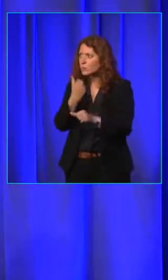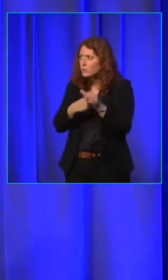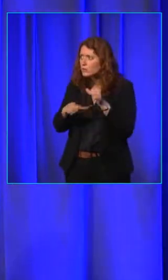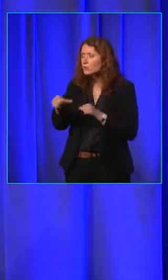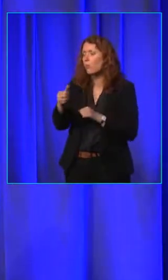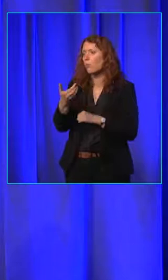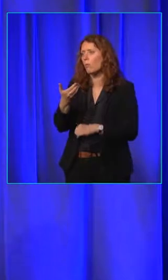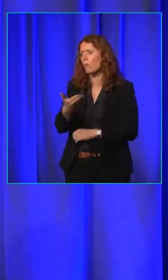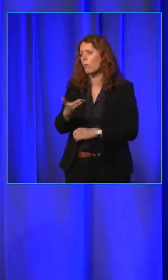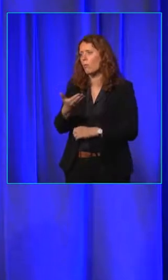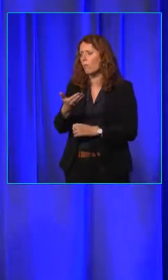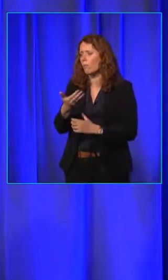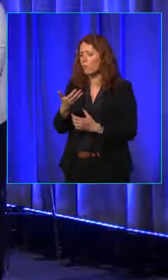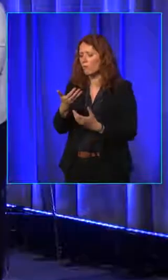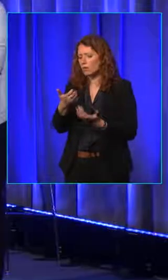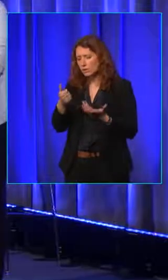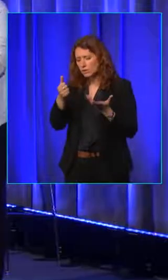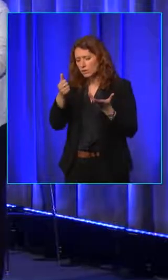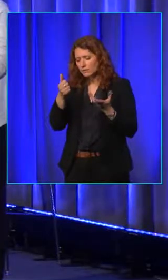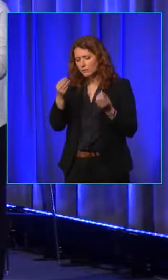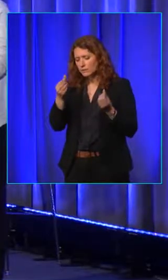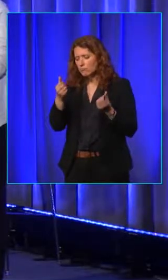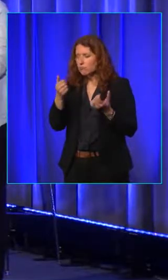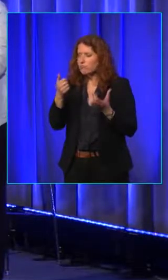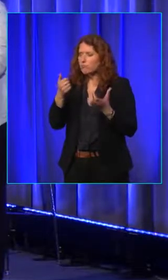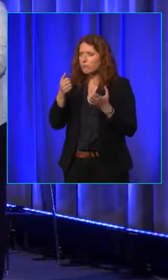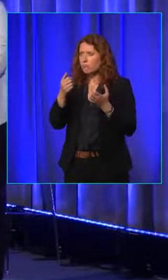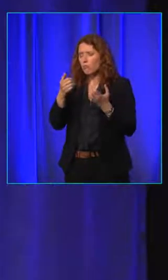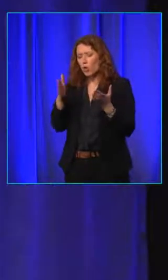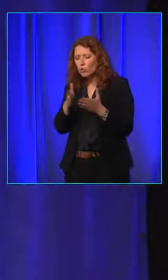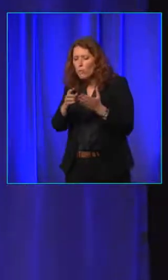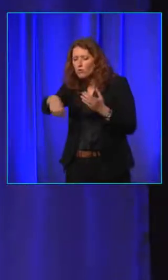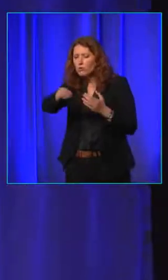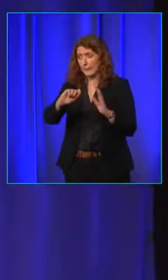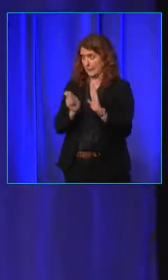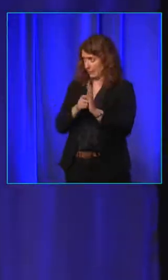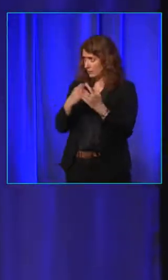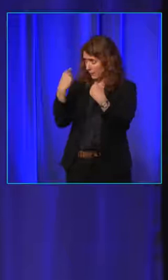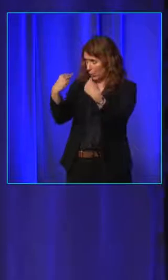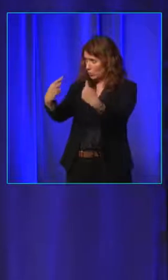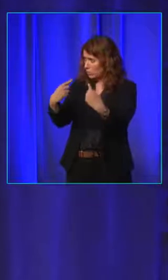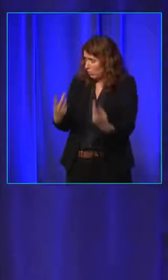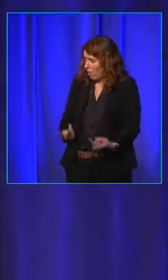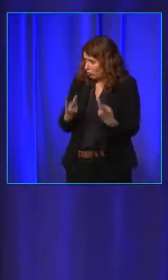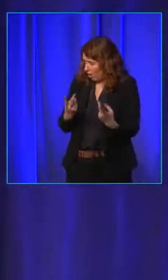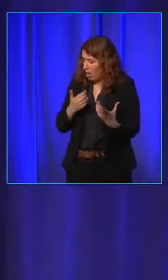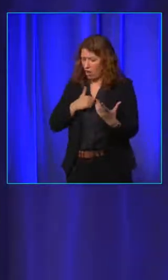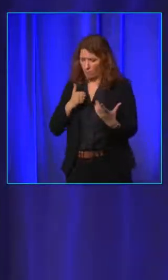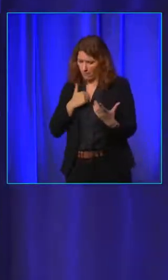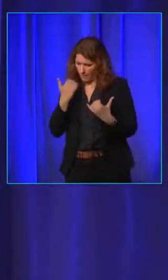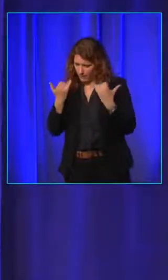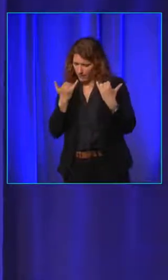6 mois, je leur fais imaginer sous hypnose légère les 6 mois